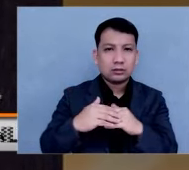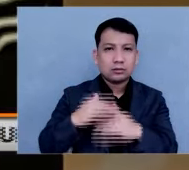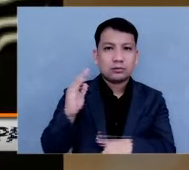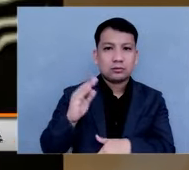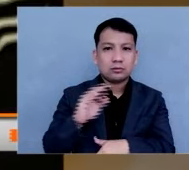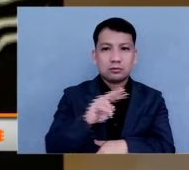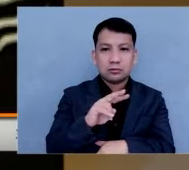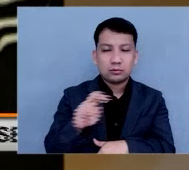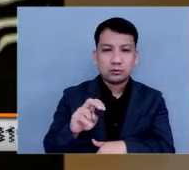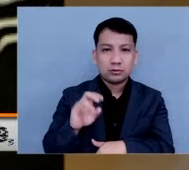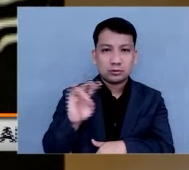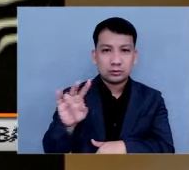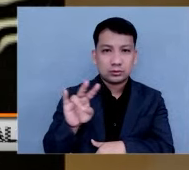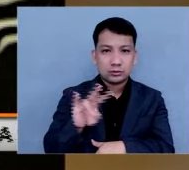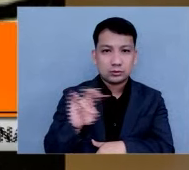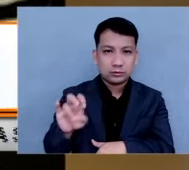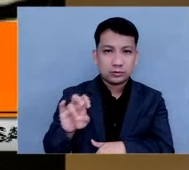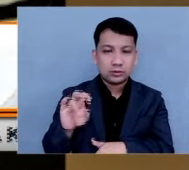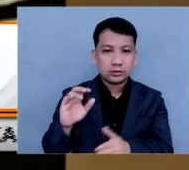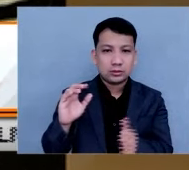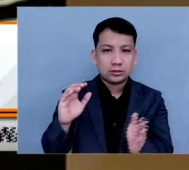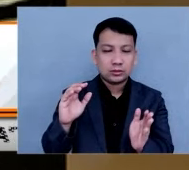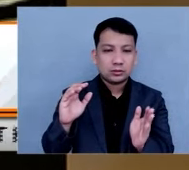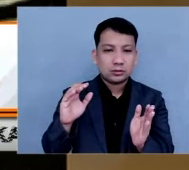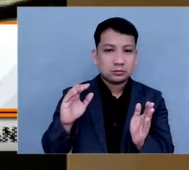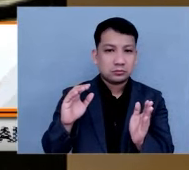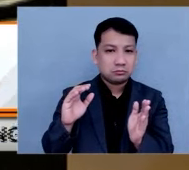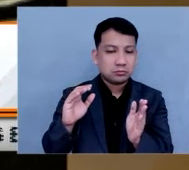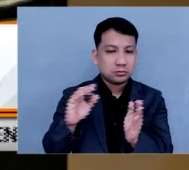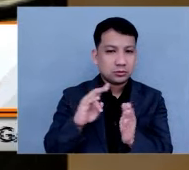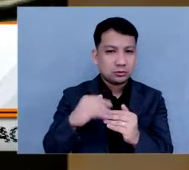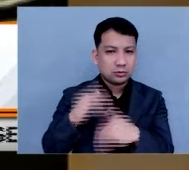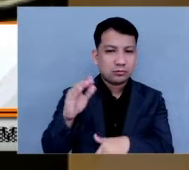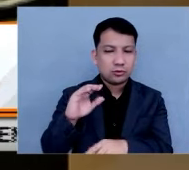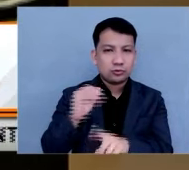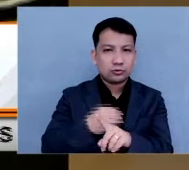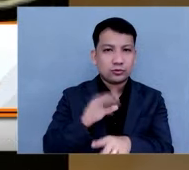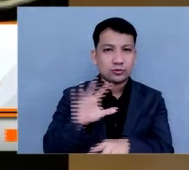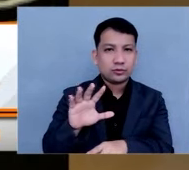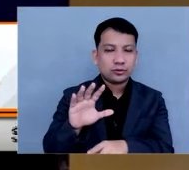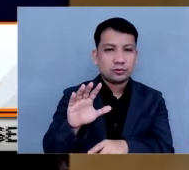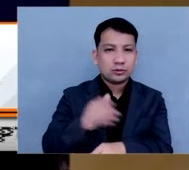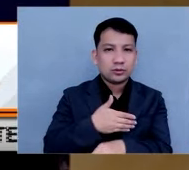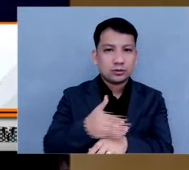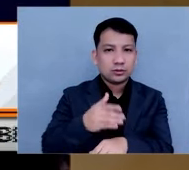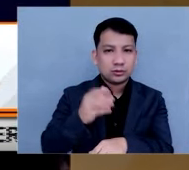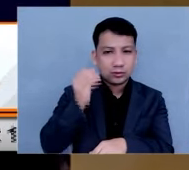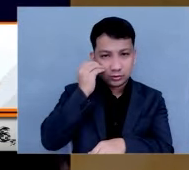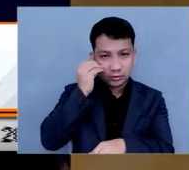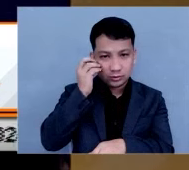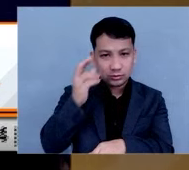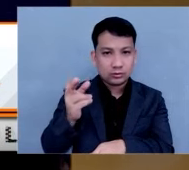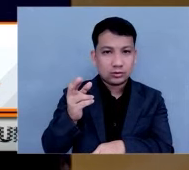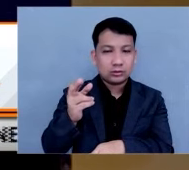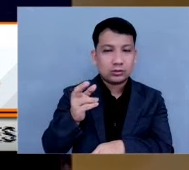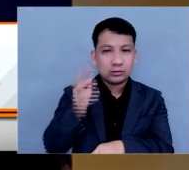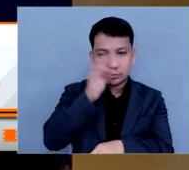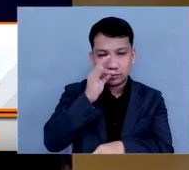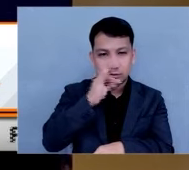mahigit 700,000 ang queue. Sa October 5, nagaganapin ang first ever concert sa bansa ng Phil-Am